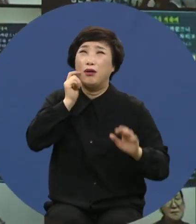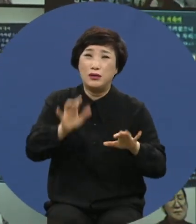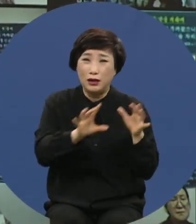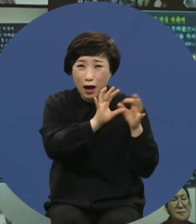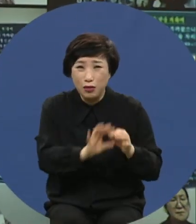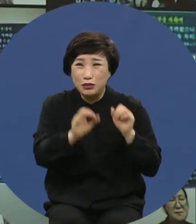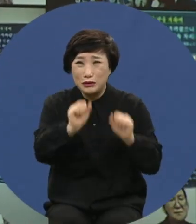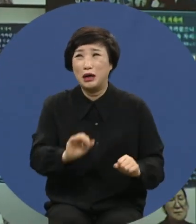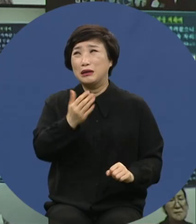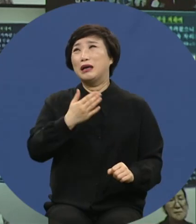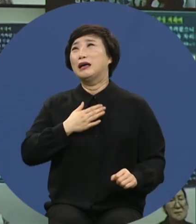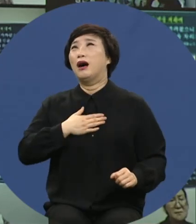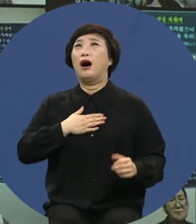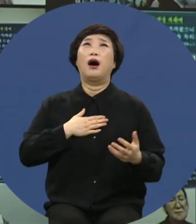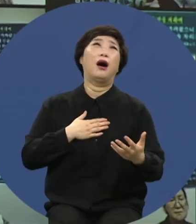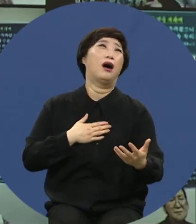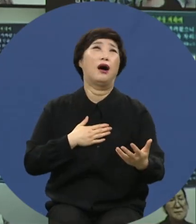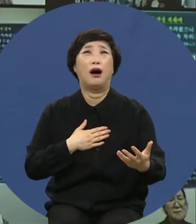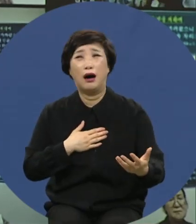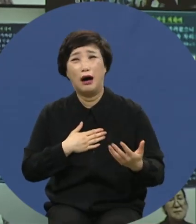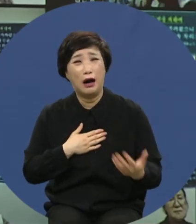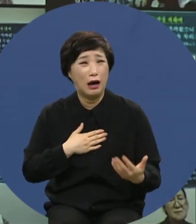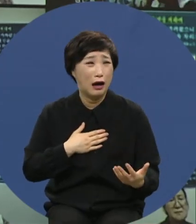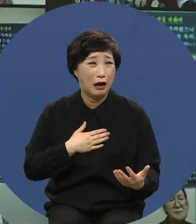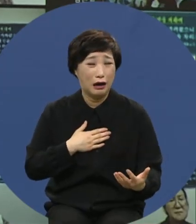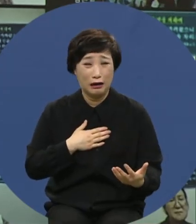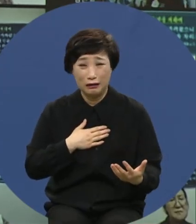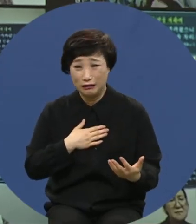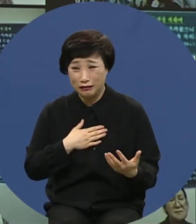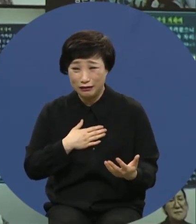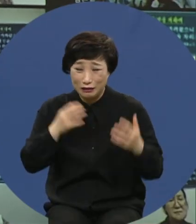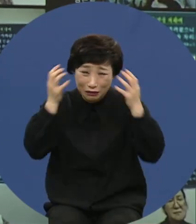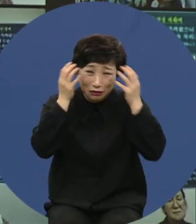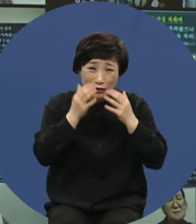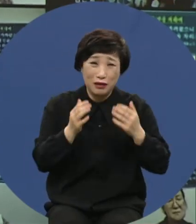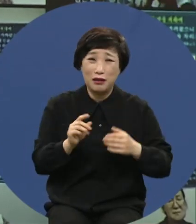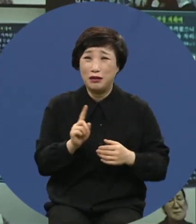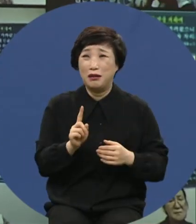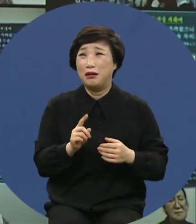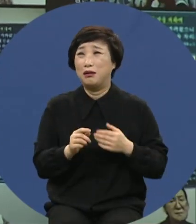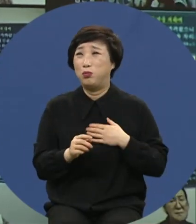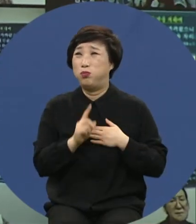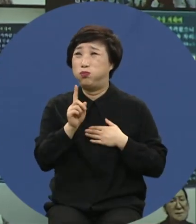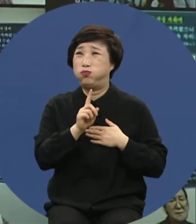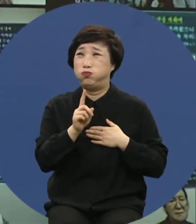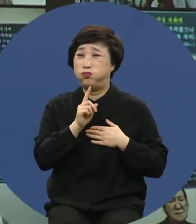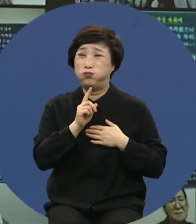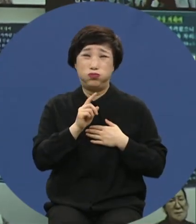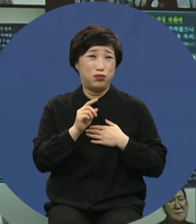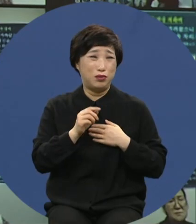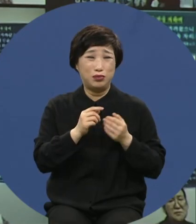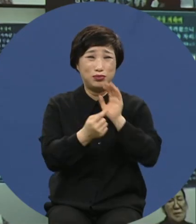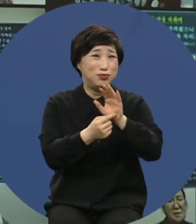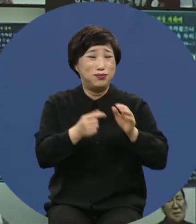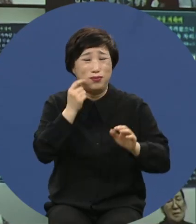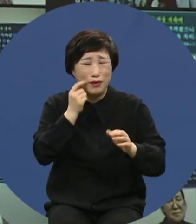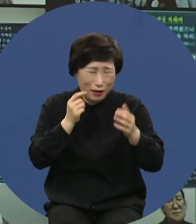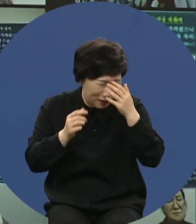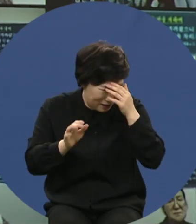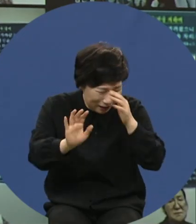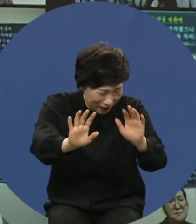없는데 견딜라니. 이 어떻게 이 고통을 말로 어떻게 형언이 잘 안 돼, 표현이 안